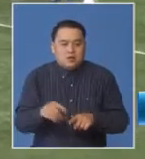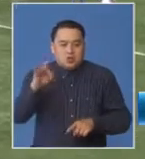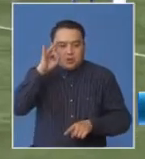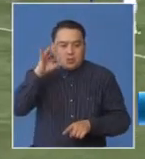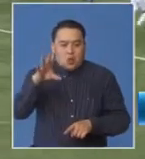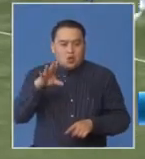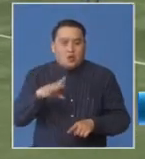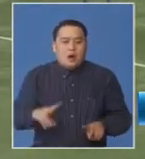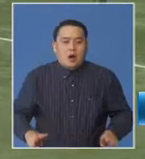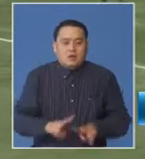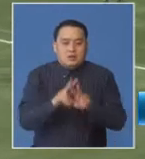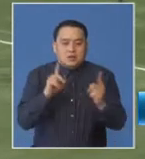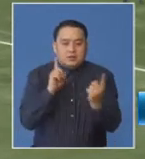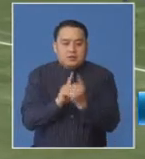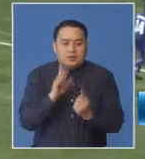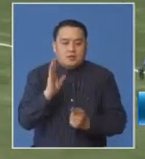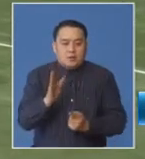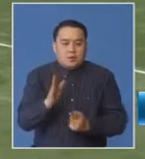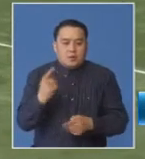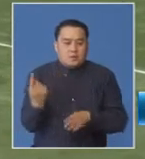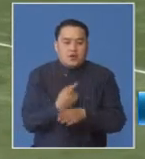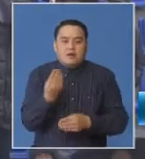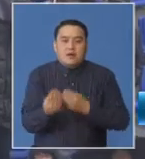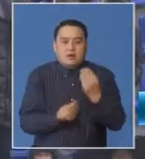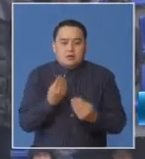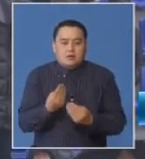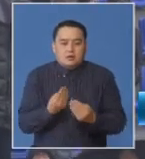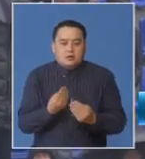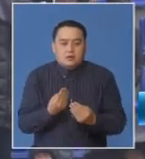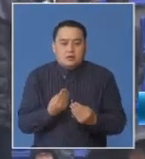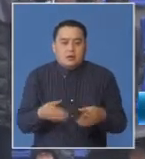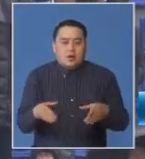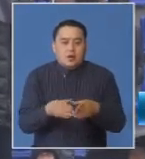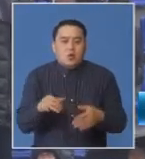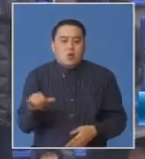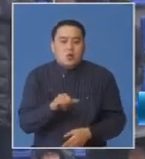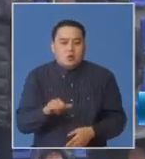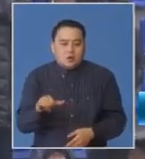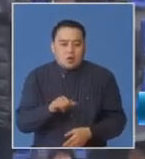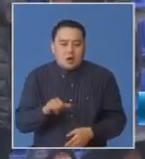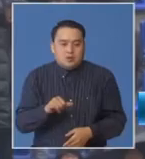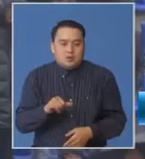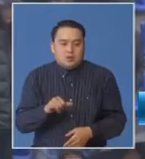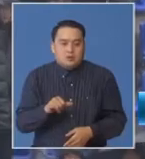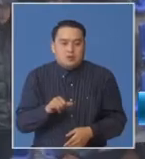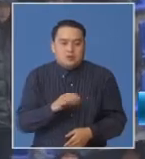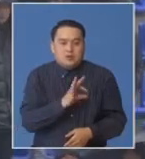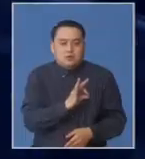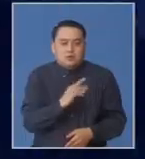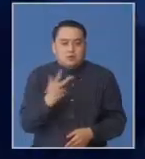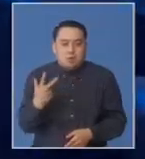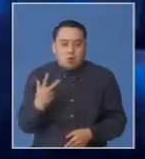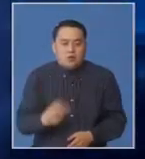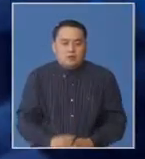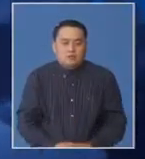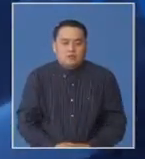чемпиона столичную Астану, которая в своей первой игре разгромила коллектив из Уральска Ак-Жайык со счетом 3-0.